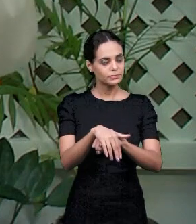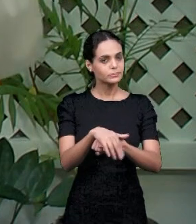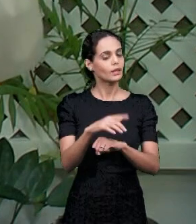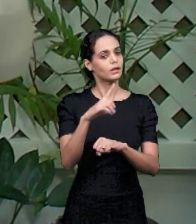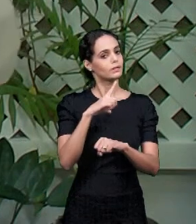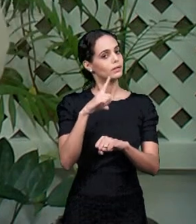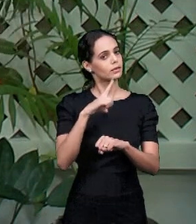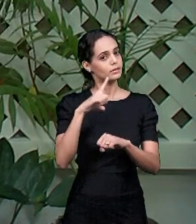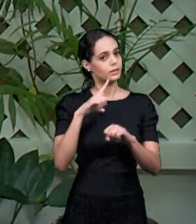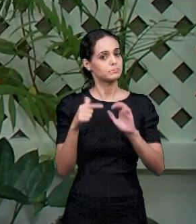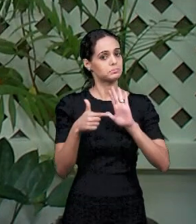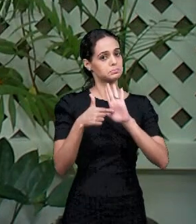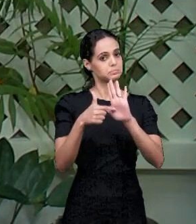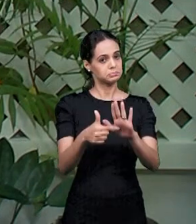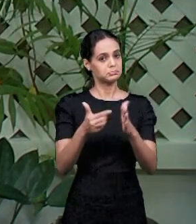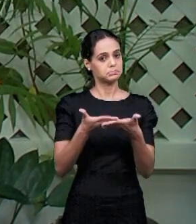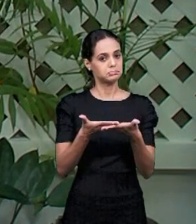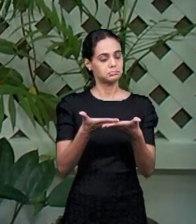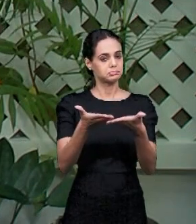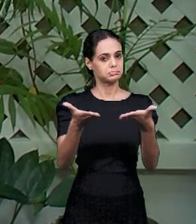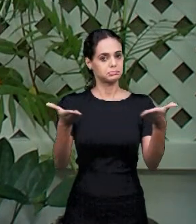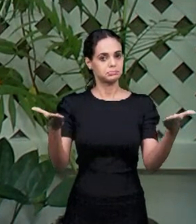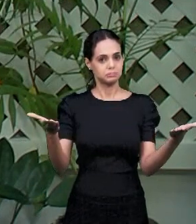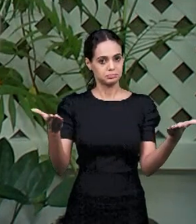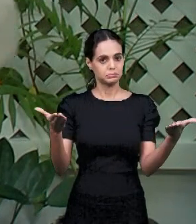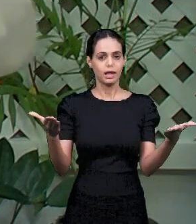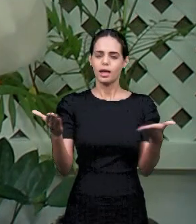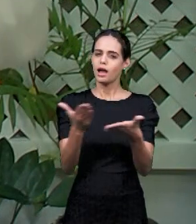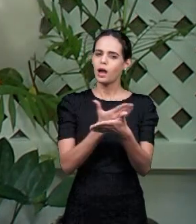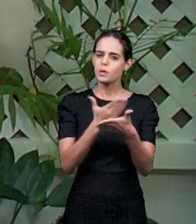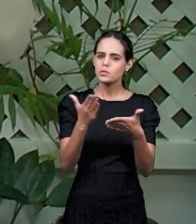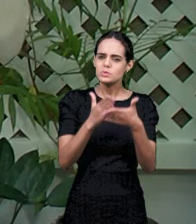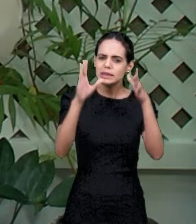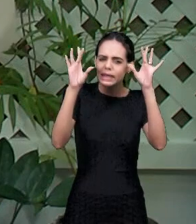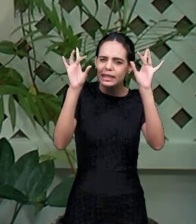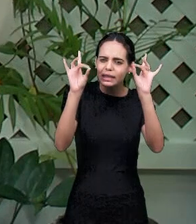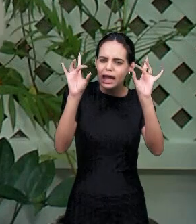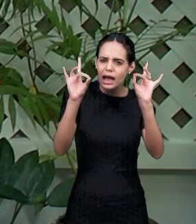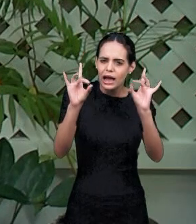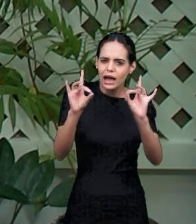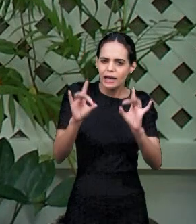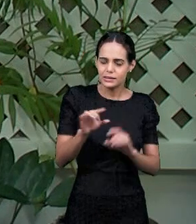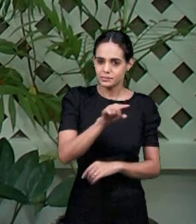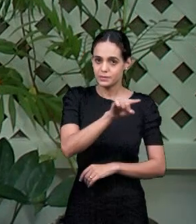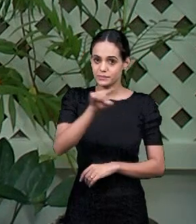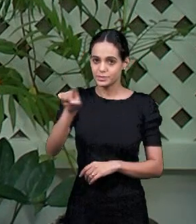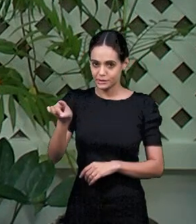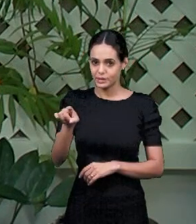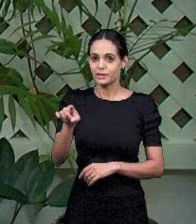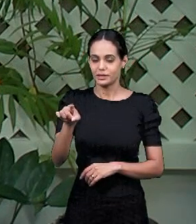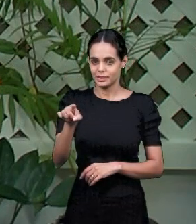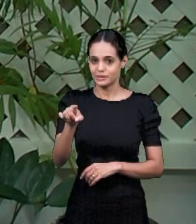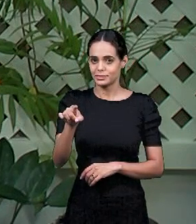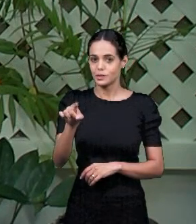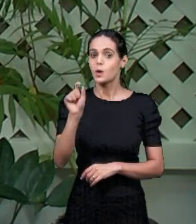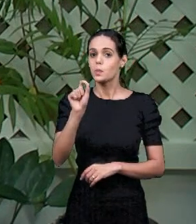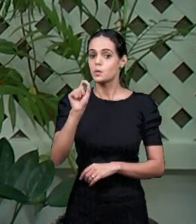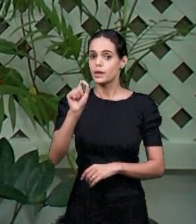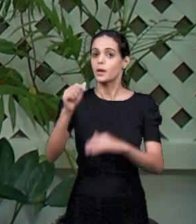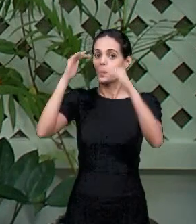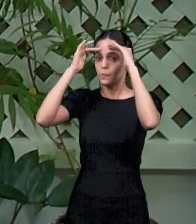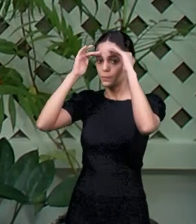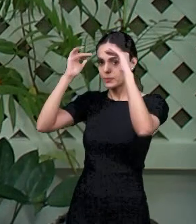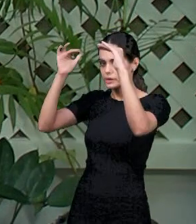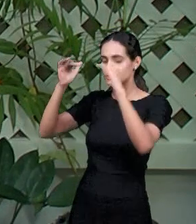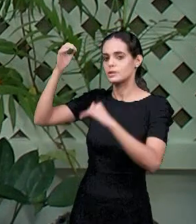peut dire, une petite démonstration. On va donner quelques détails afin que vous puissiez suivre les